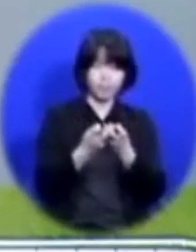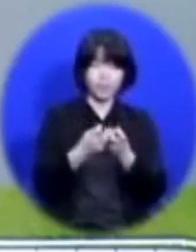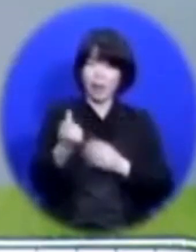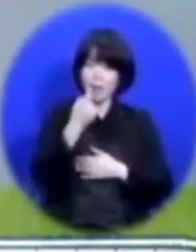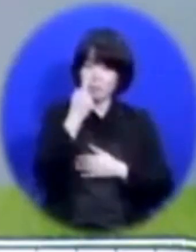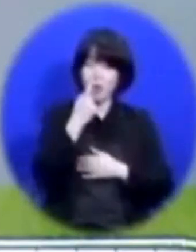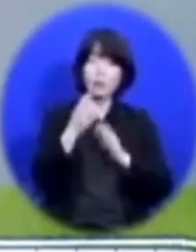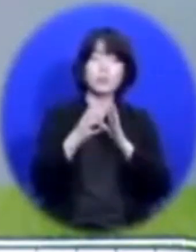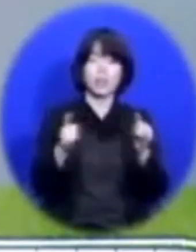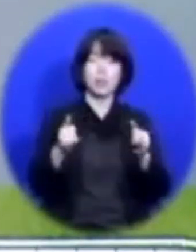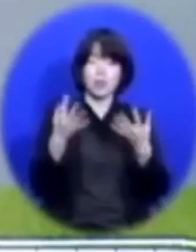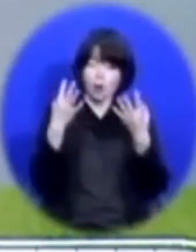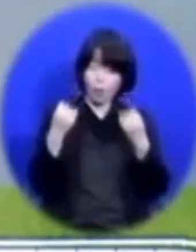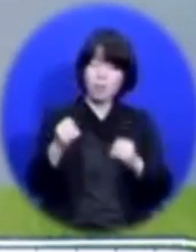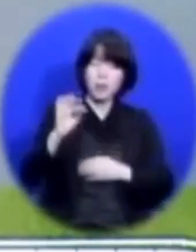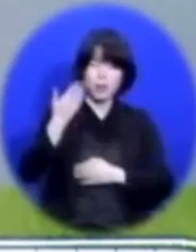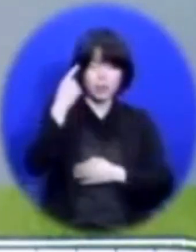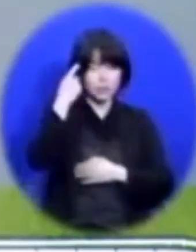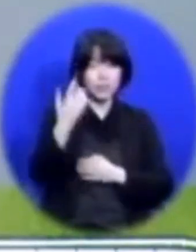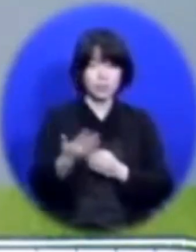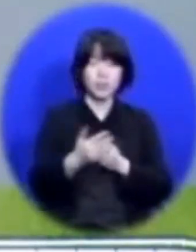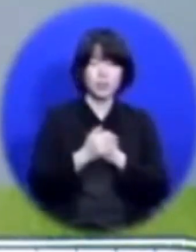부유한사람처럼사는법을배우는데얼마나걸릴까요?